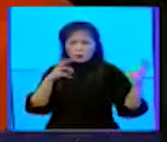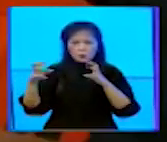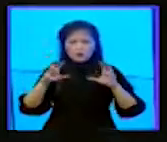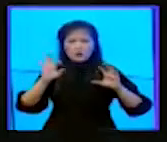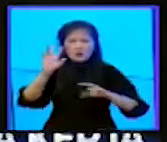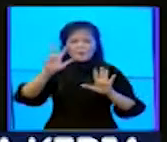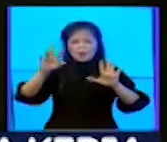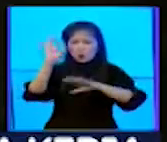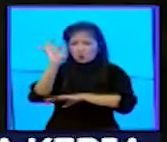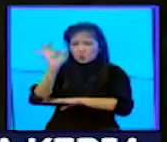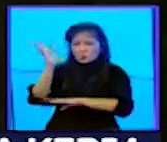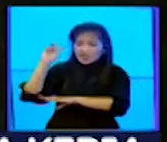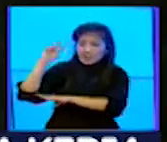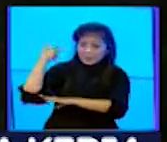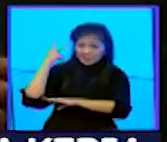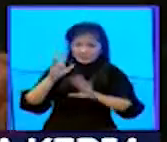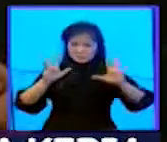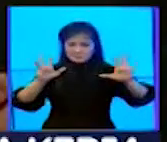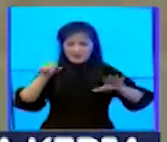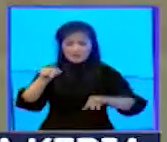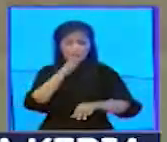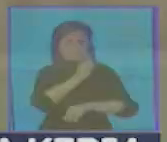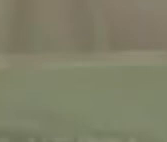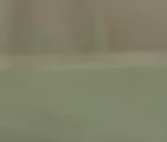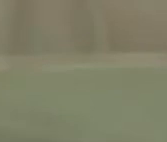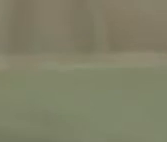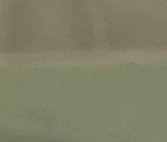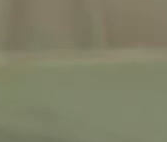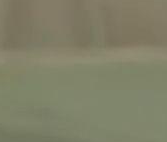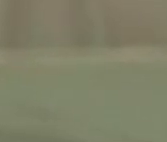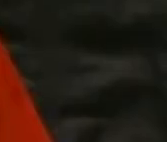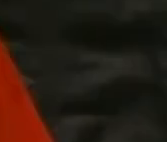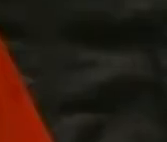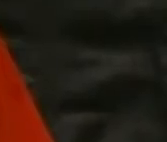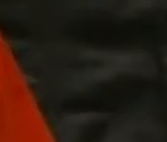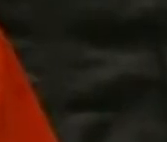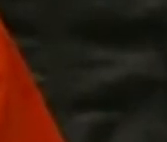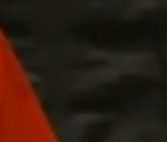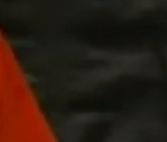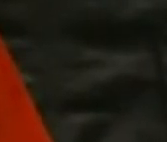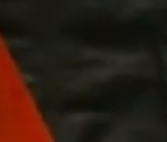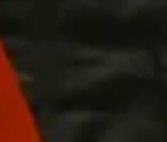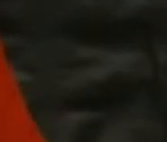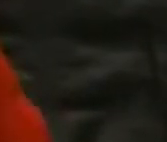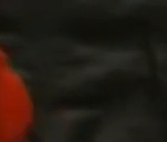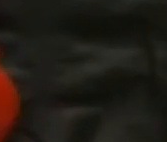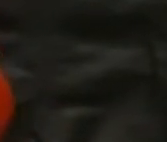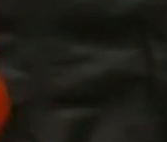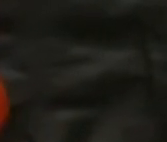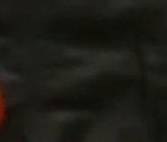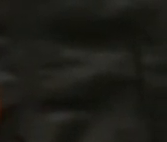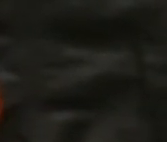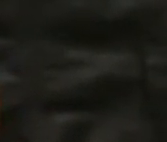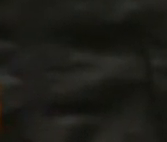Dari 9 petinggi dan anggota KAMI, 4 diantaranya wanita. 8 petinggi dan anggota KAMI ditangkap karena diduga